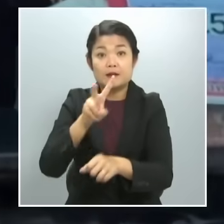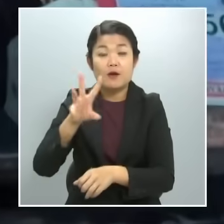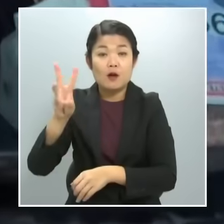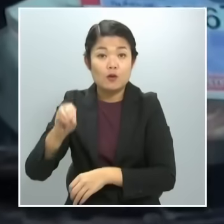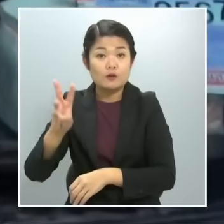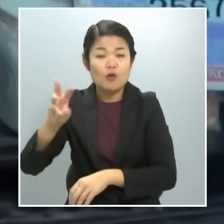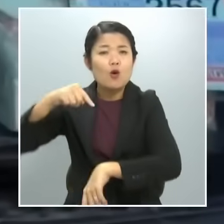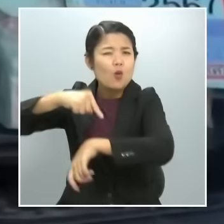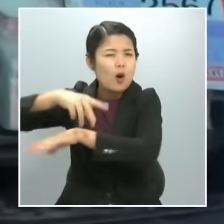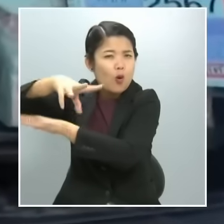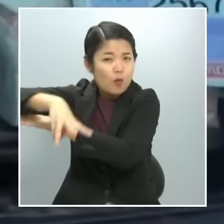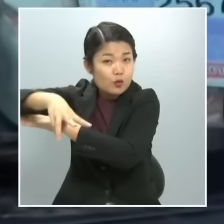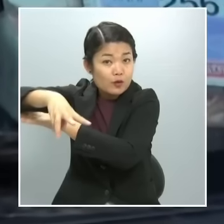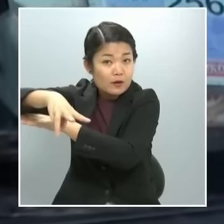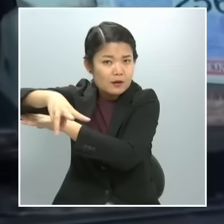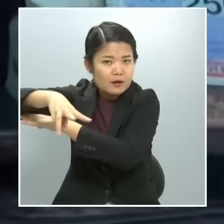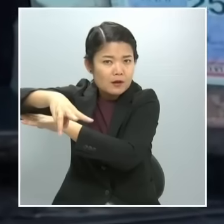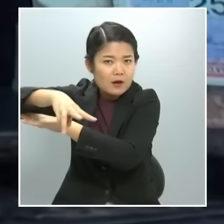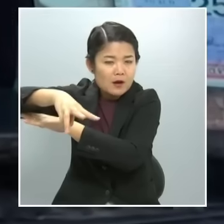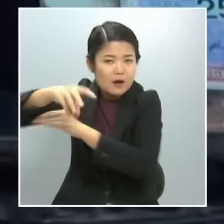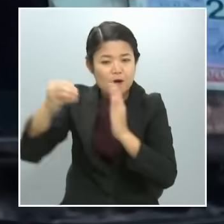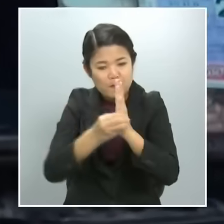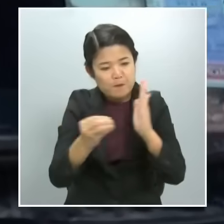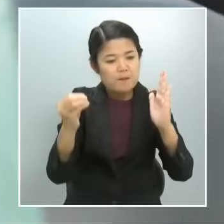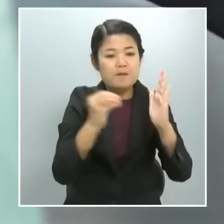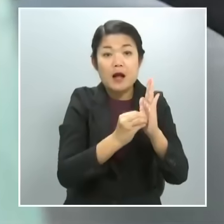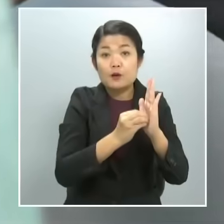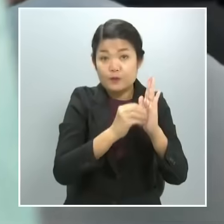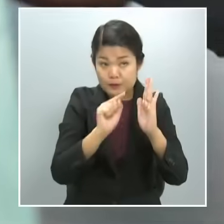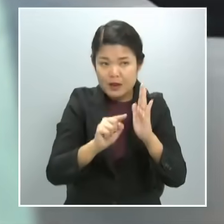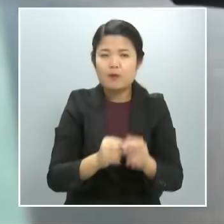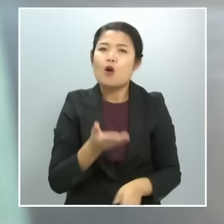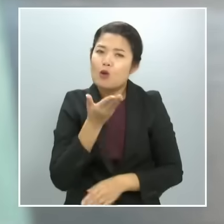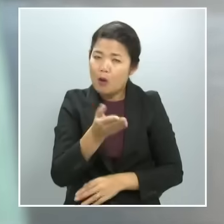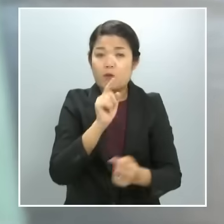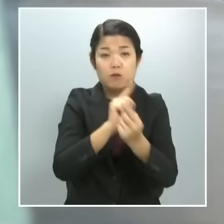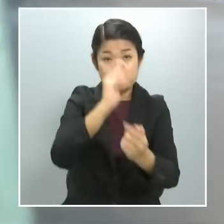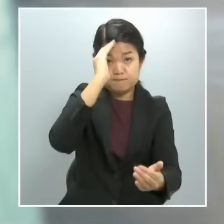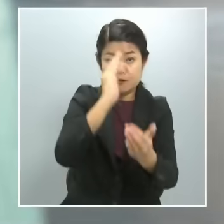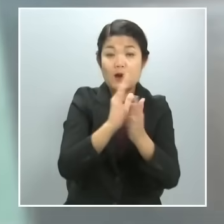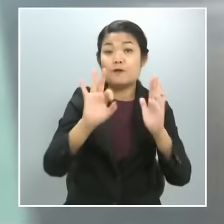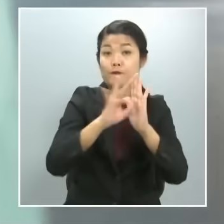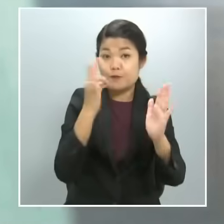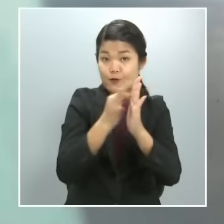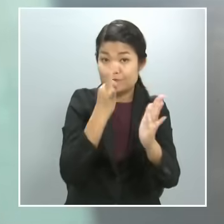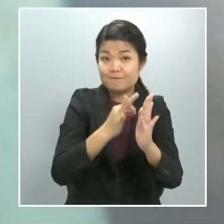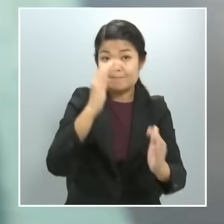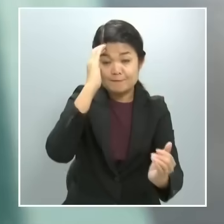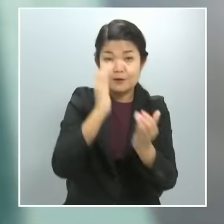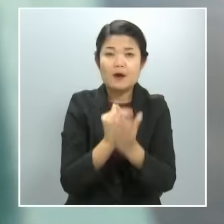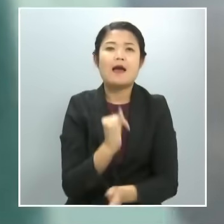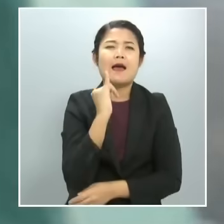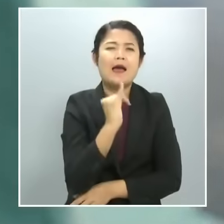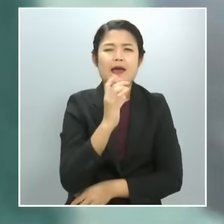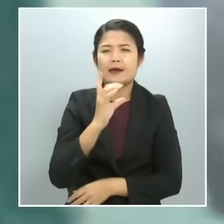นเดินทางเข้ากรุงเทพฯโปรดติดต่อสืบนครบาลผ่านเพจ Facebookสืบนครบาล ID MB